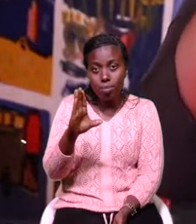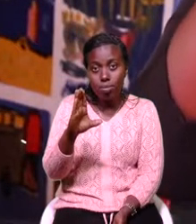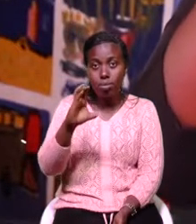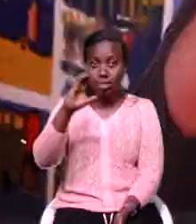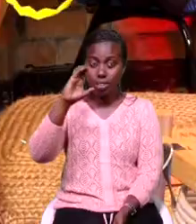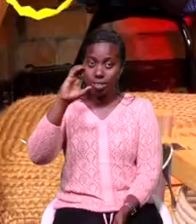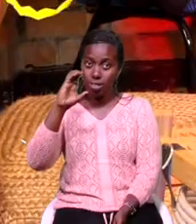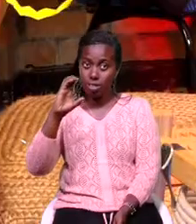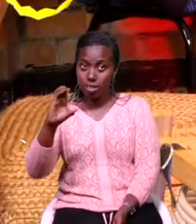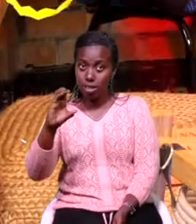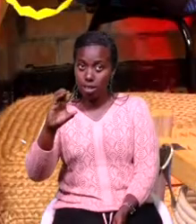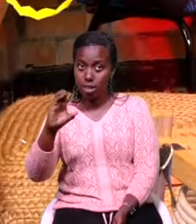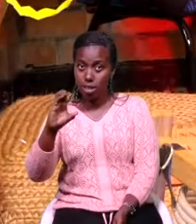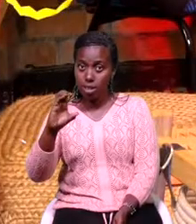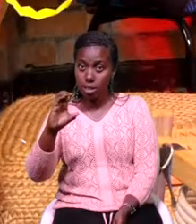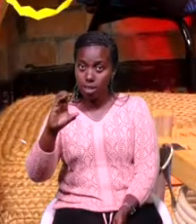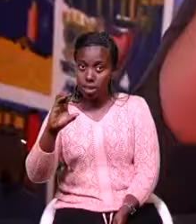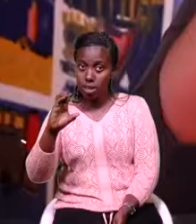C,